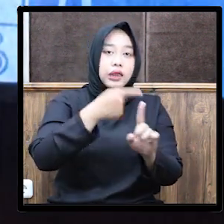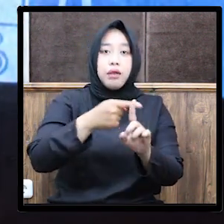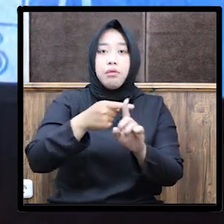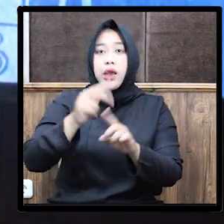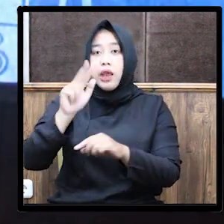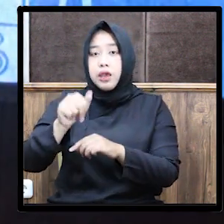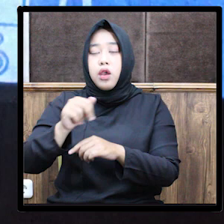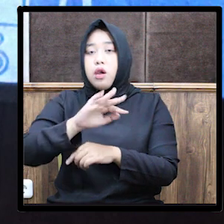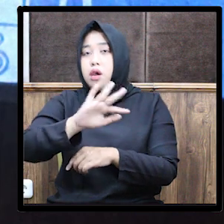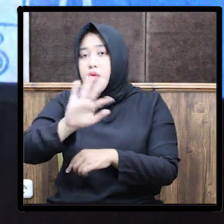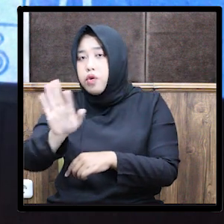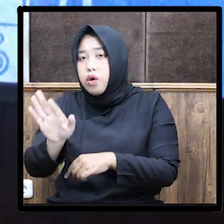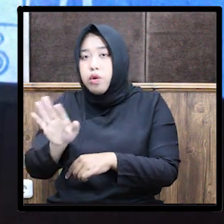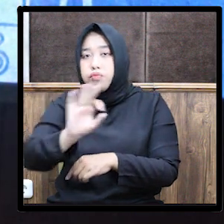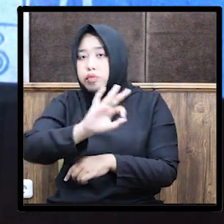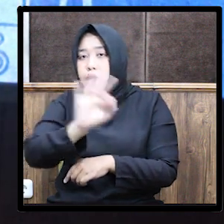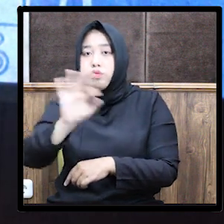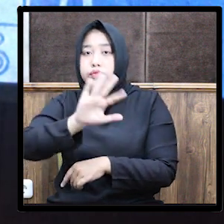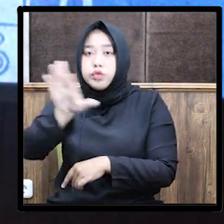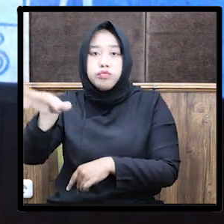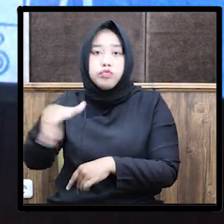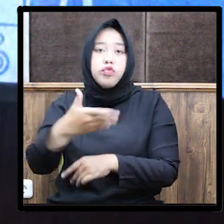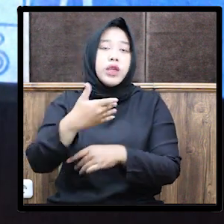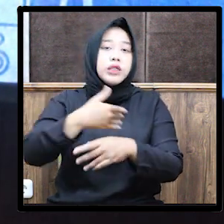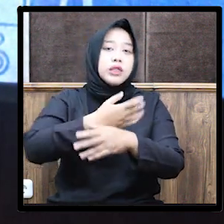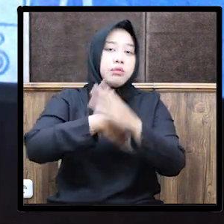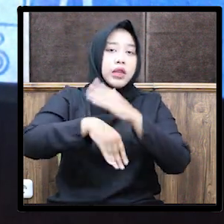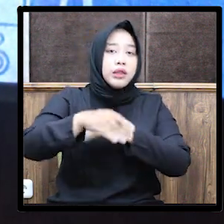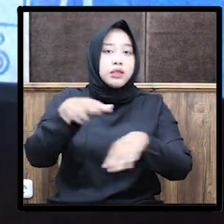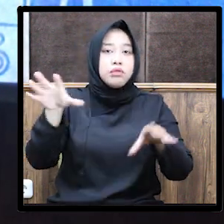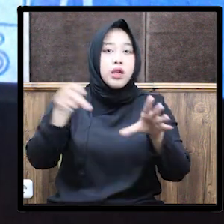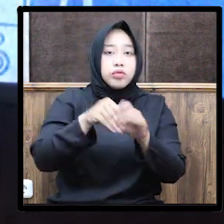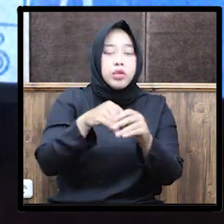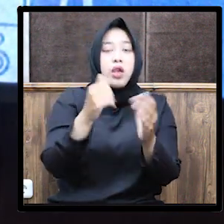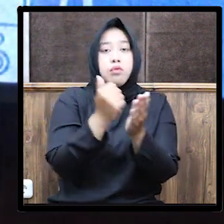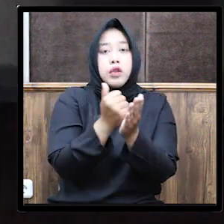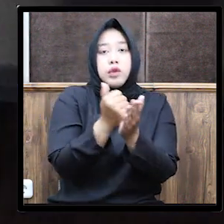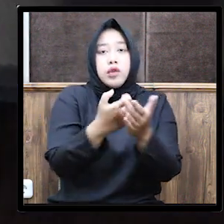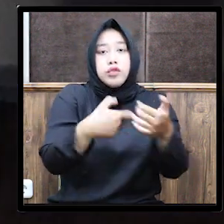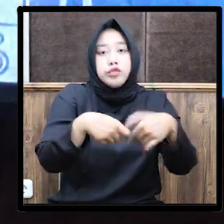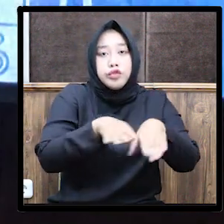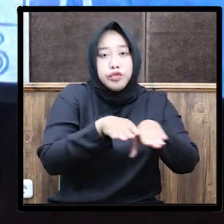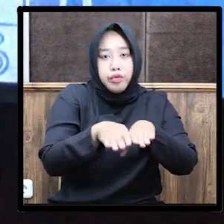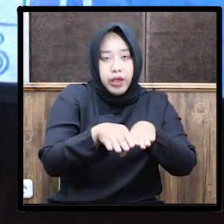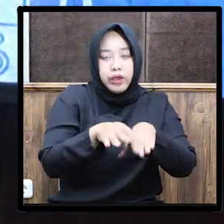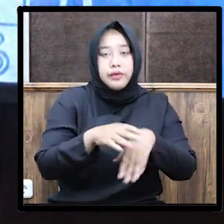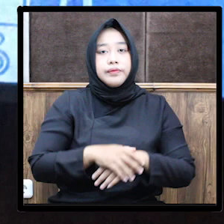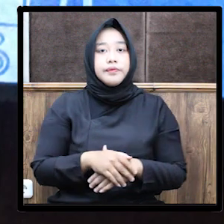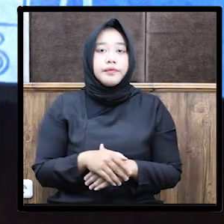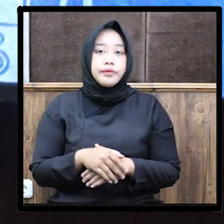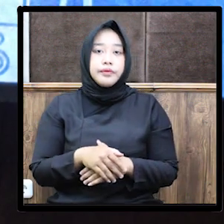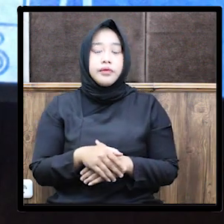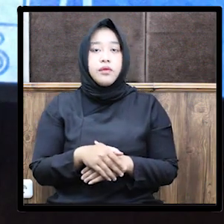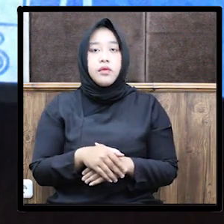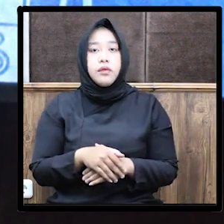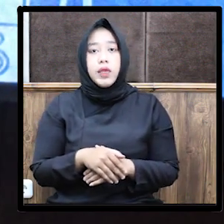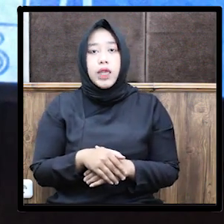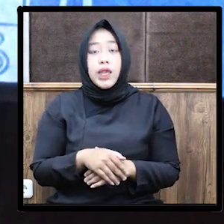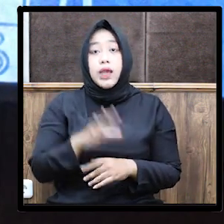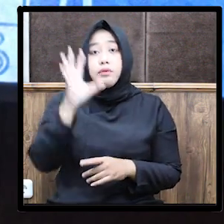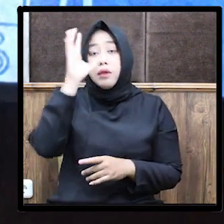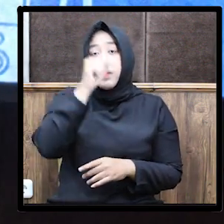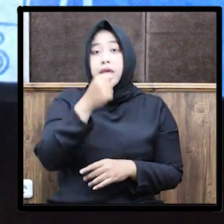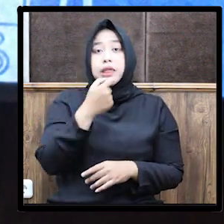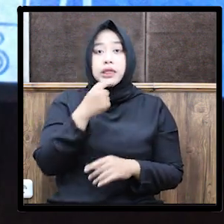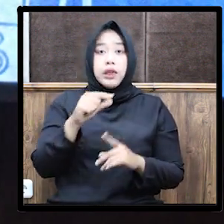memang catatannya tadi belum semua teman disabilitas itu masuk di situ, bahkan mungkin sesuai dengan jenis disabilitasnya